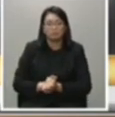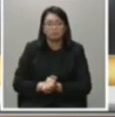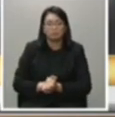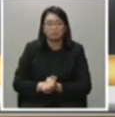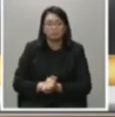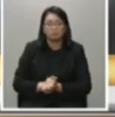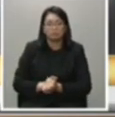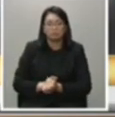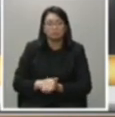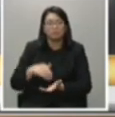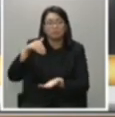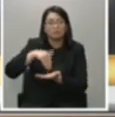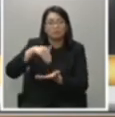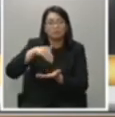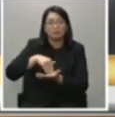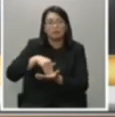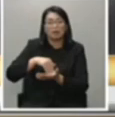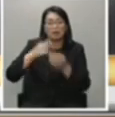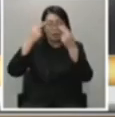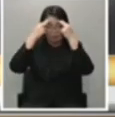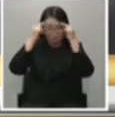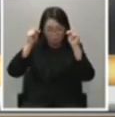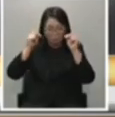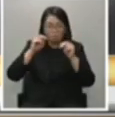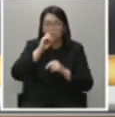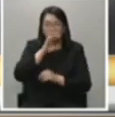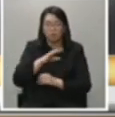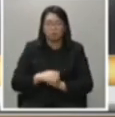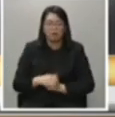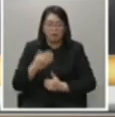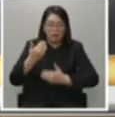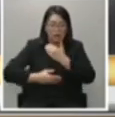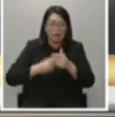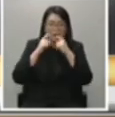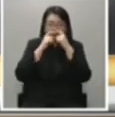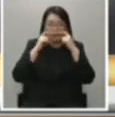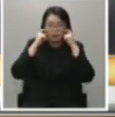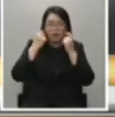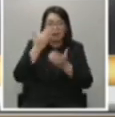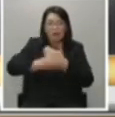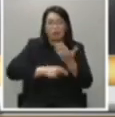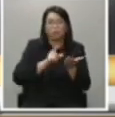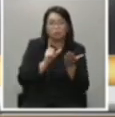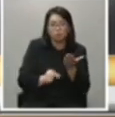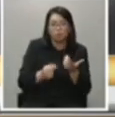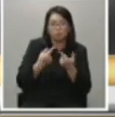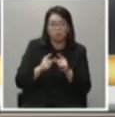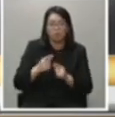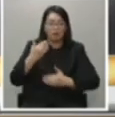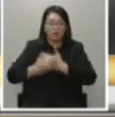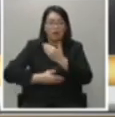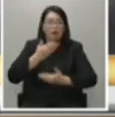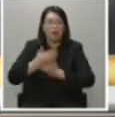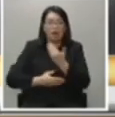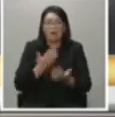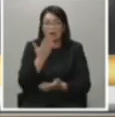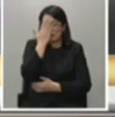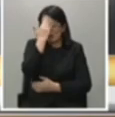ากที่หน้าทำเนียบรัฐบาลแต่พลเอกประยุทธ์จันทร์โอชานายกรัฐมนตรีนั่งขายหน้าอยู่ในทำเนียบ